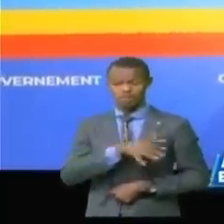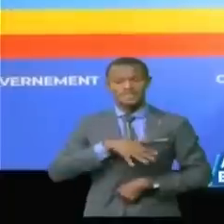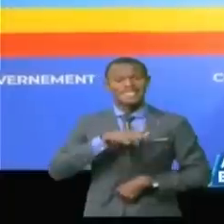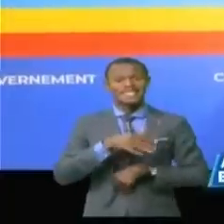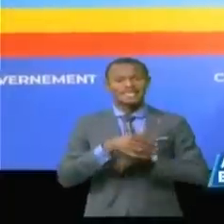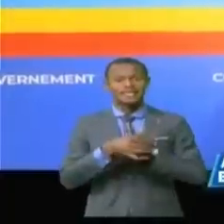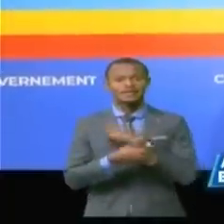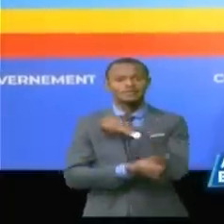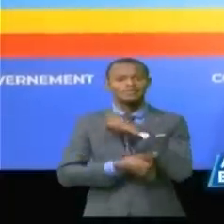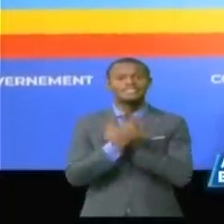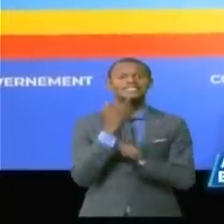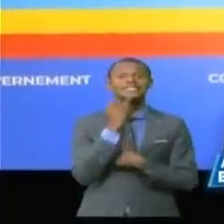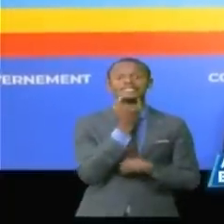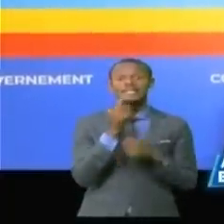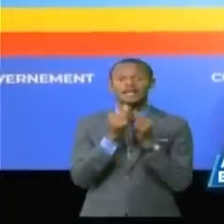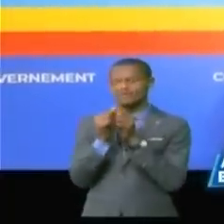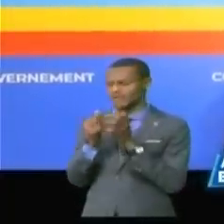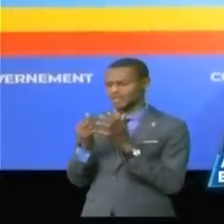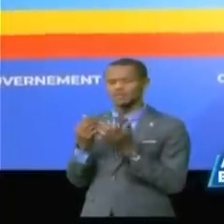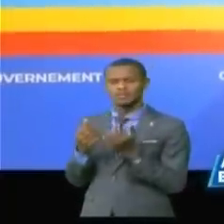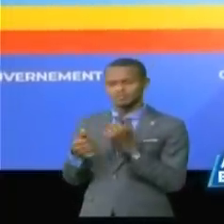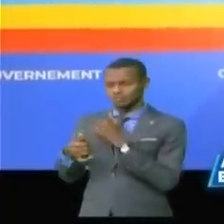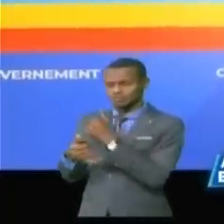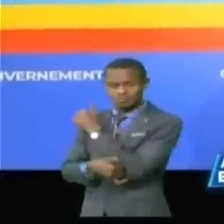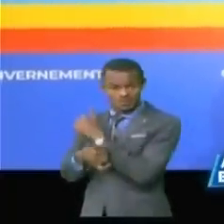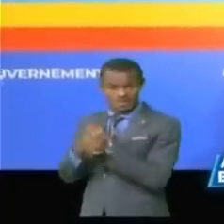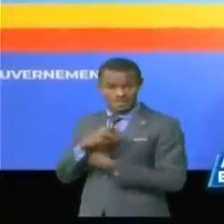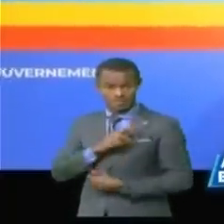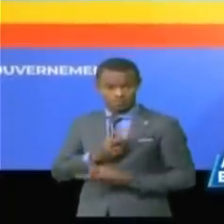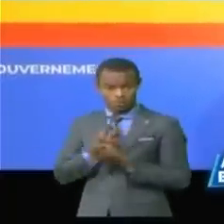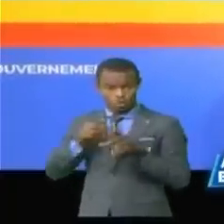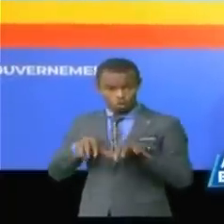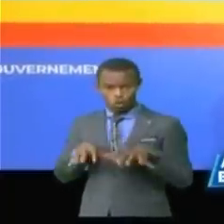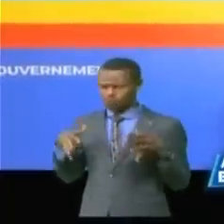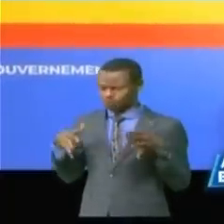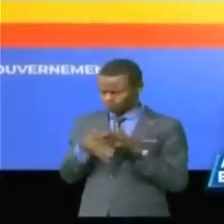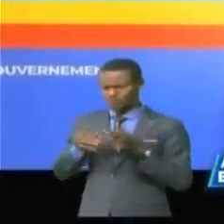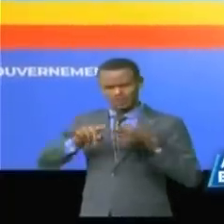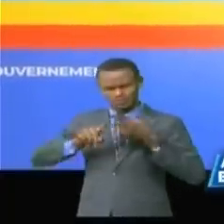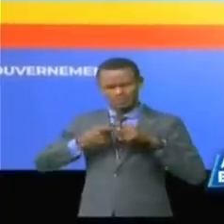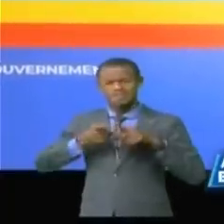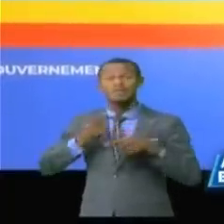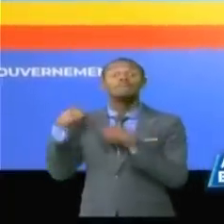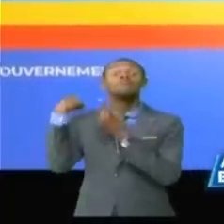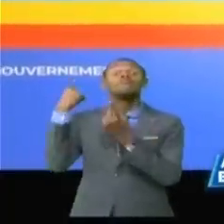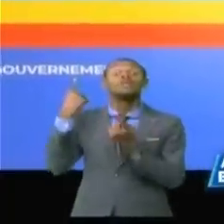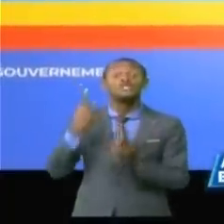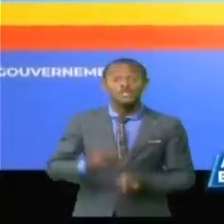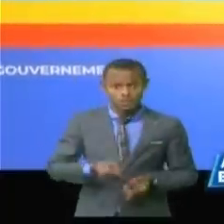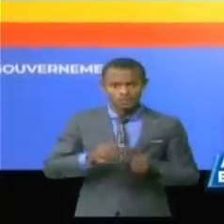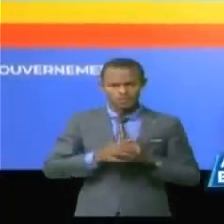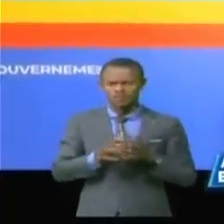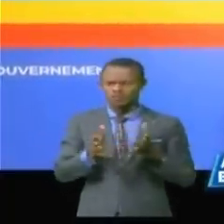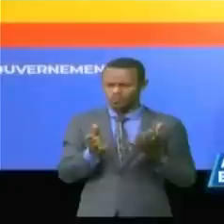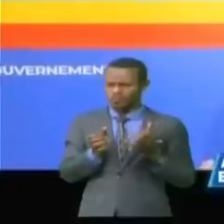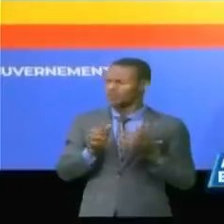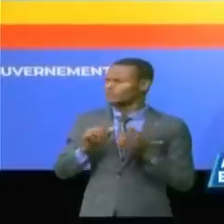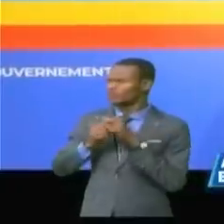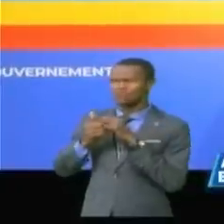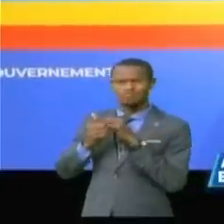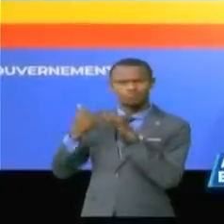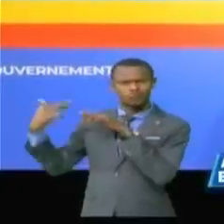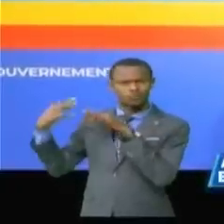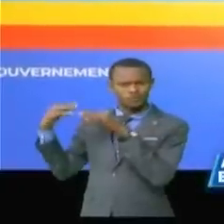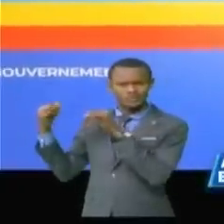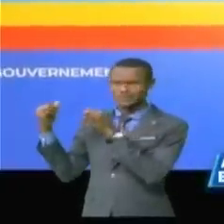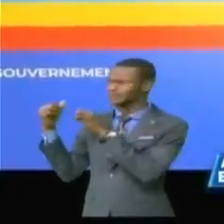l'Est et nous désirons que la paix et la sécurité soient vraiment le partage du peuple congolais. Je dois juste vous dire que